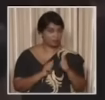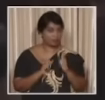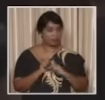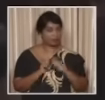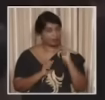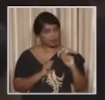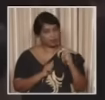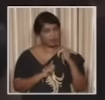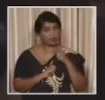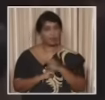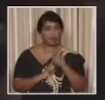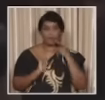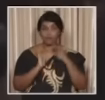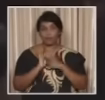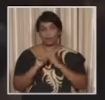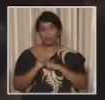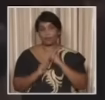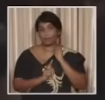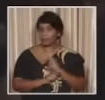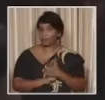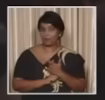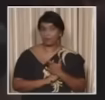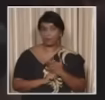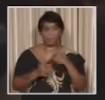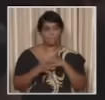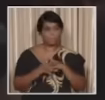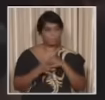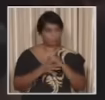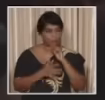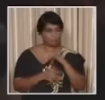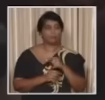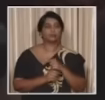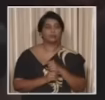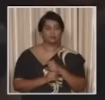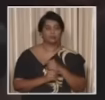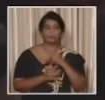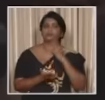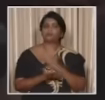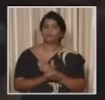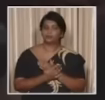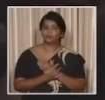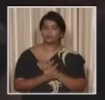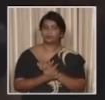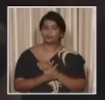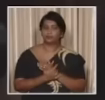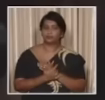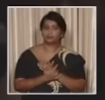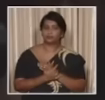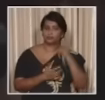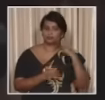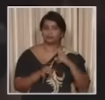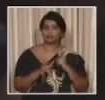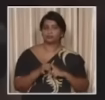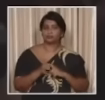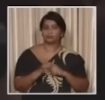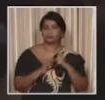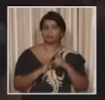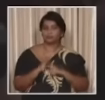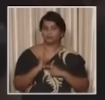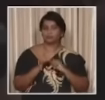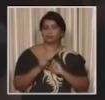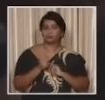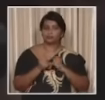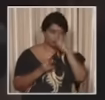nolabi. Mevidi hatu guru arunwa pida wata patkarne ka nawat tan na kine ka yojana karmin deveni athuru prashne jayanta